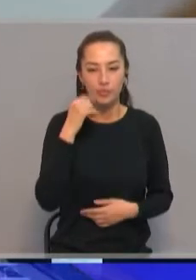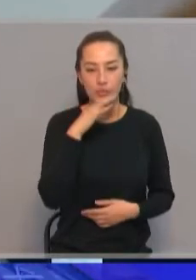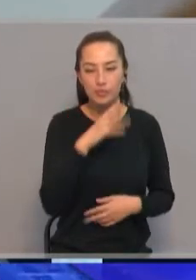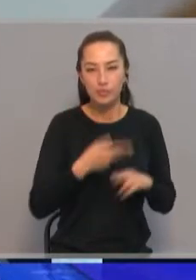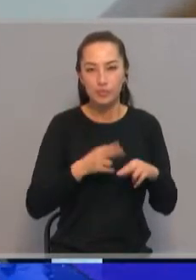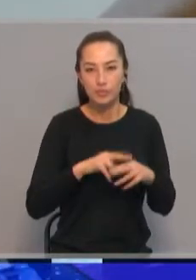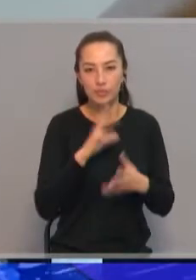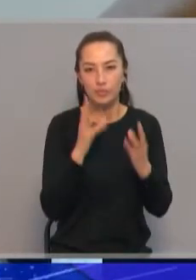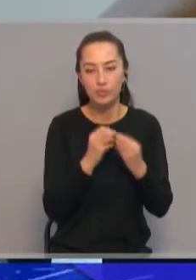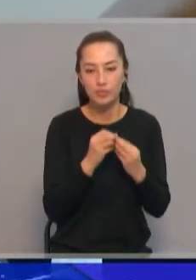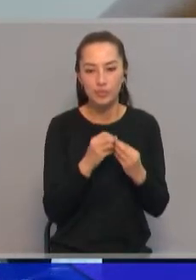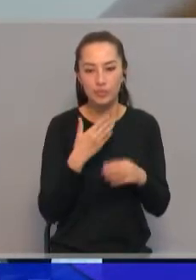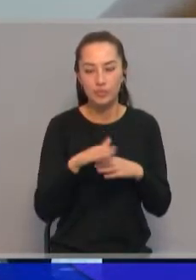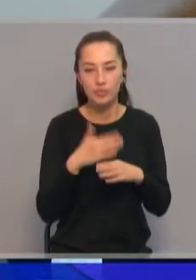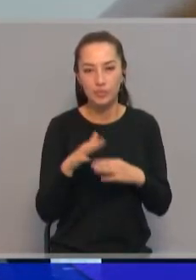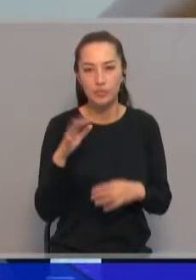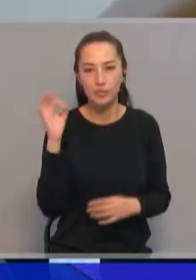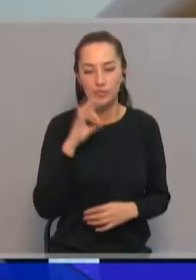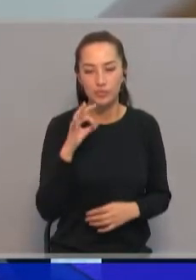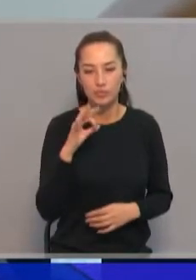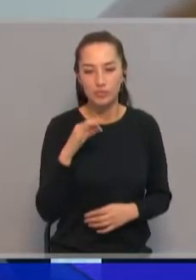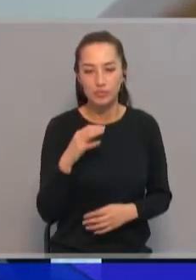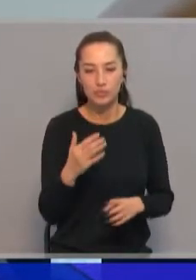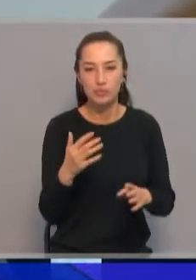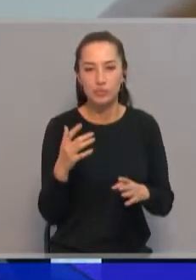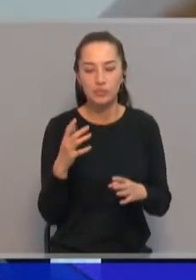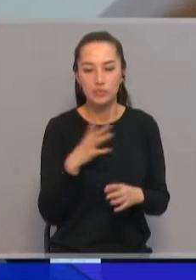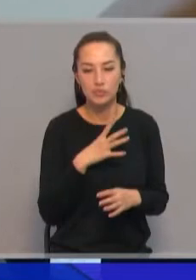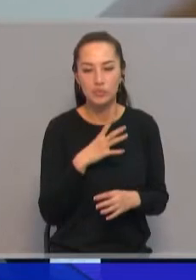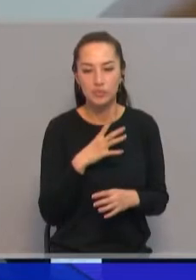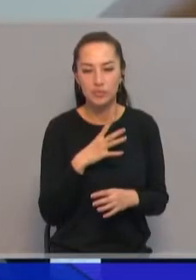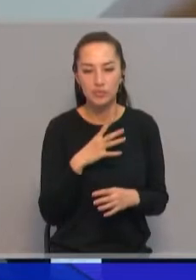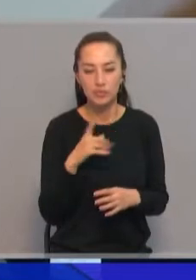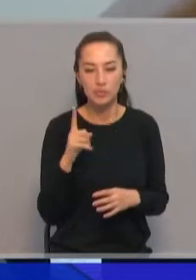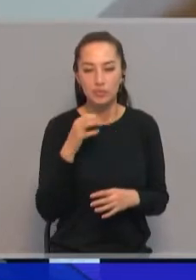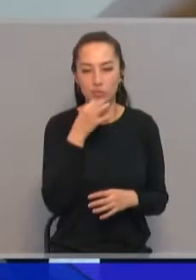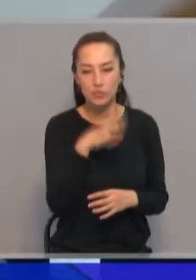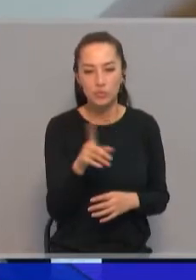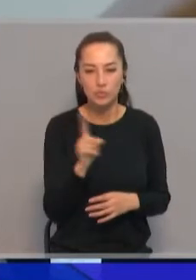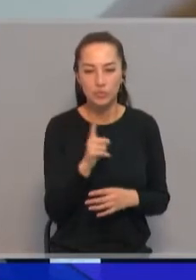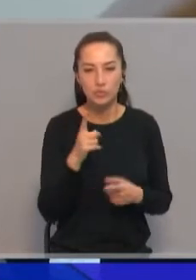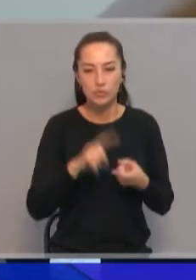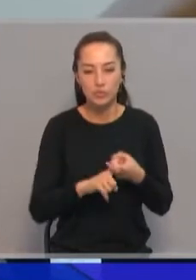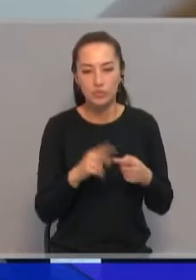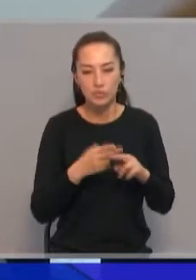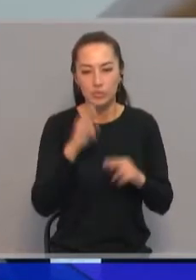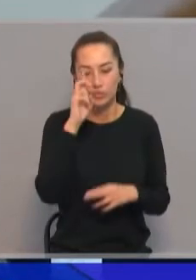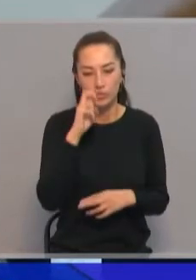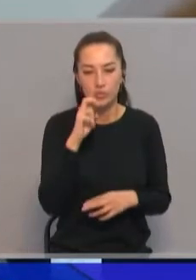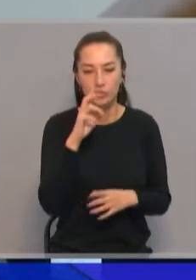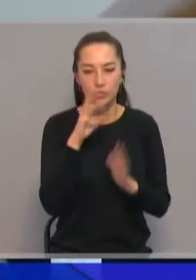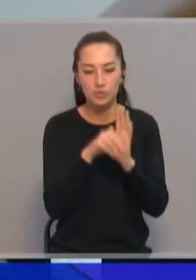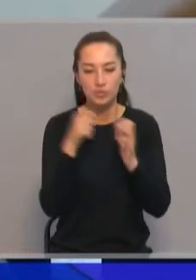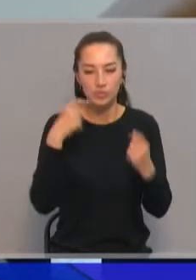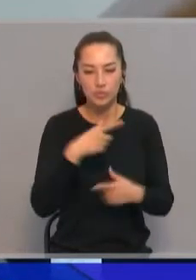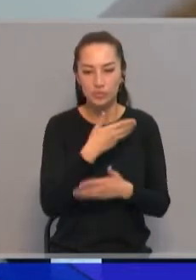клиенттерге жалпы шарттар бойынша несие беру үшін алғашқы жарна жетіспейді, ал олар қандай да бір өлшем бойынша мемлекеттік бағдарламаларға